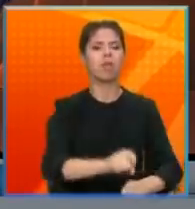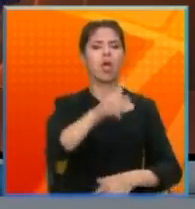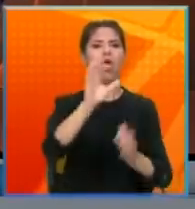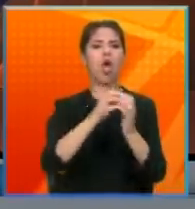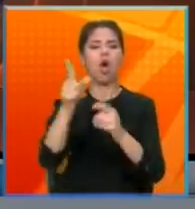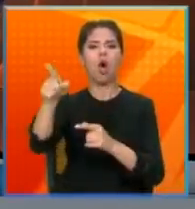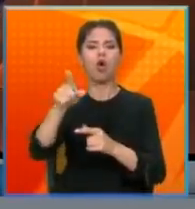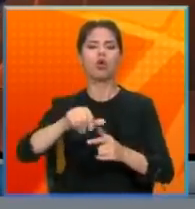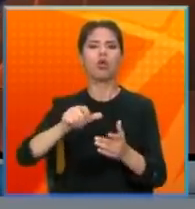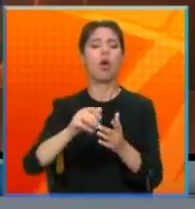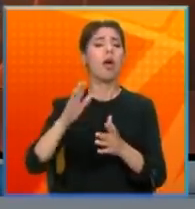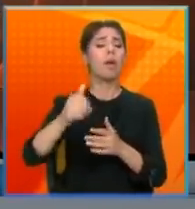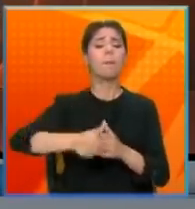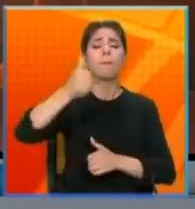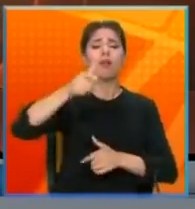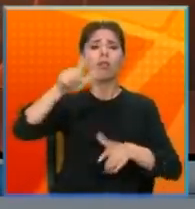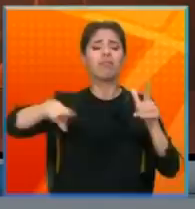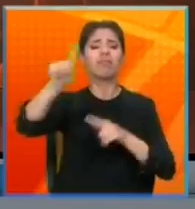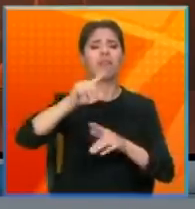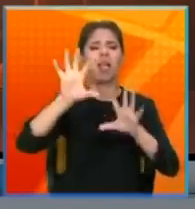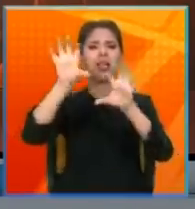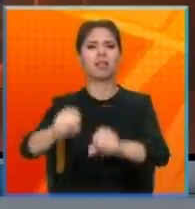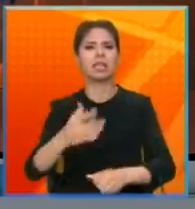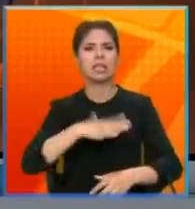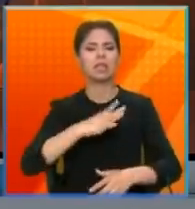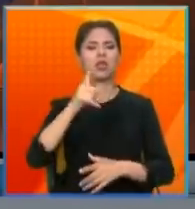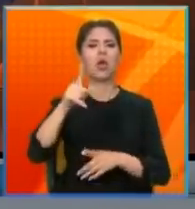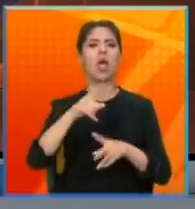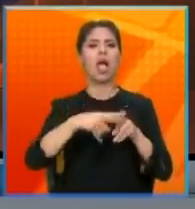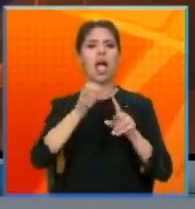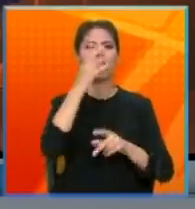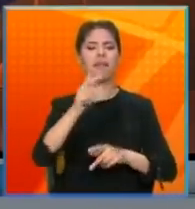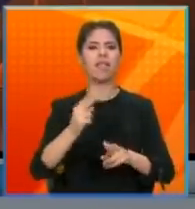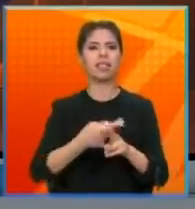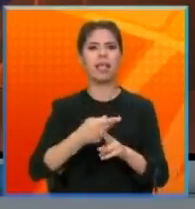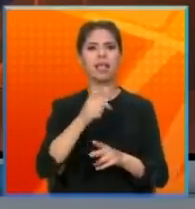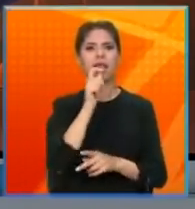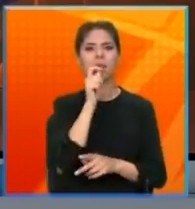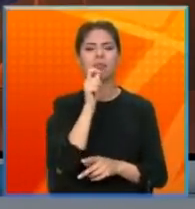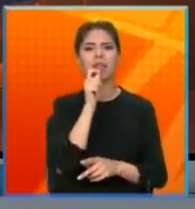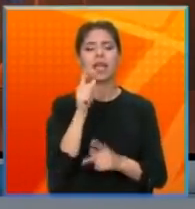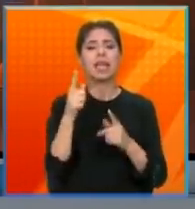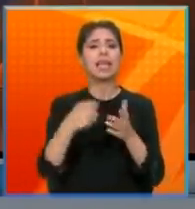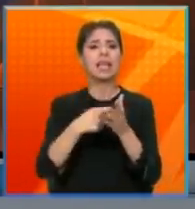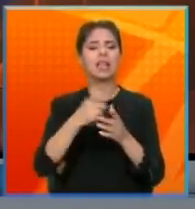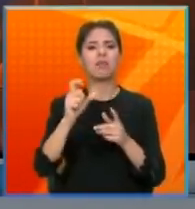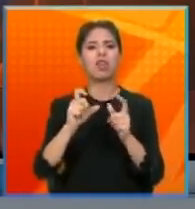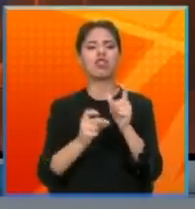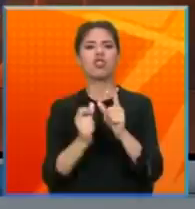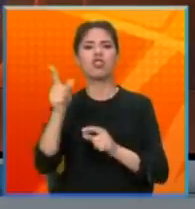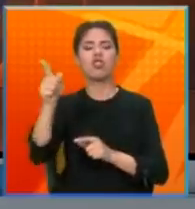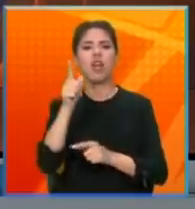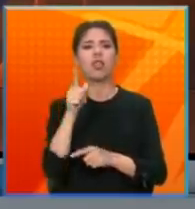inde sıkıştırıp yok etmek. Bölgeyi avucun içi gibi bilen ATV'nin en deneyimli isimlerinden Çağdaş Akbaş, işte bu yeni